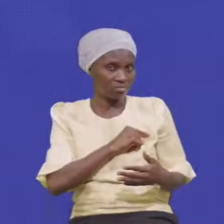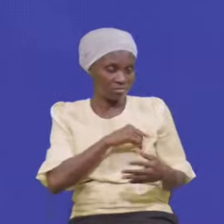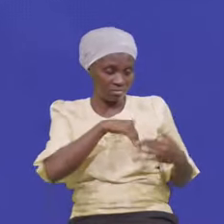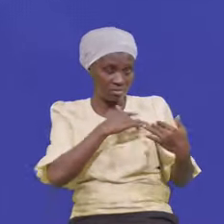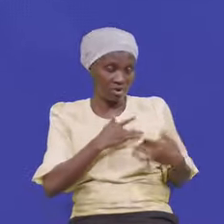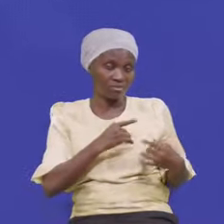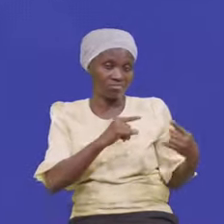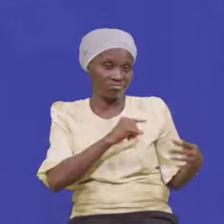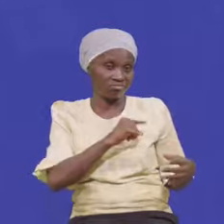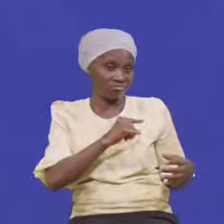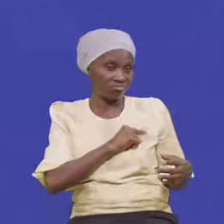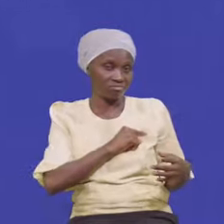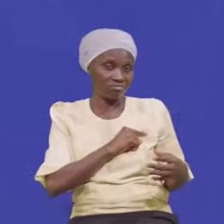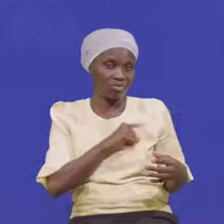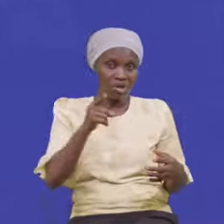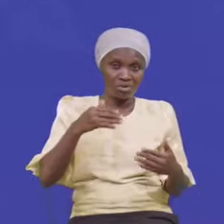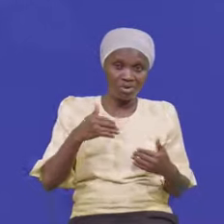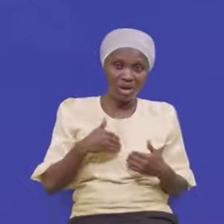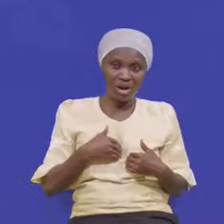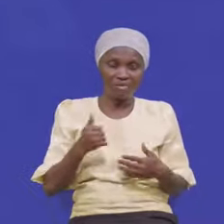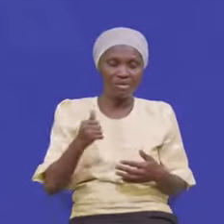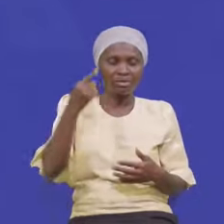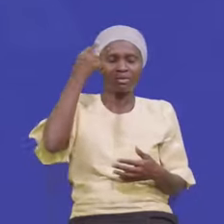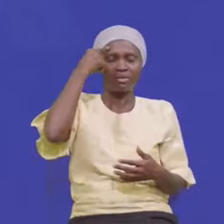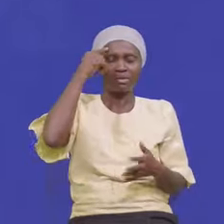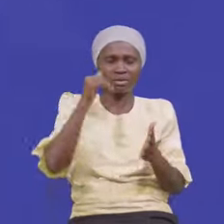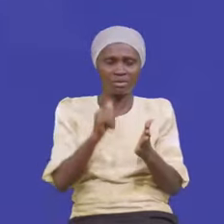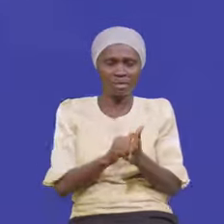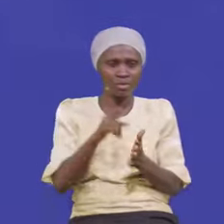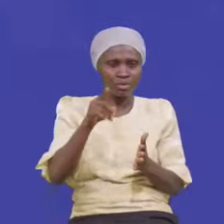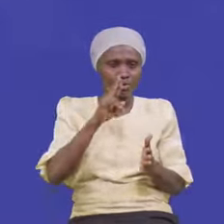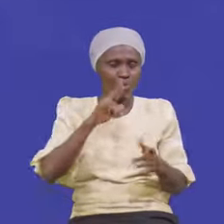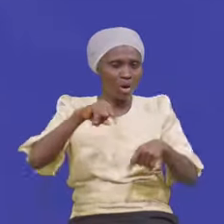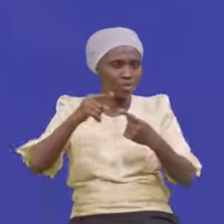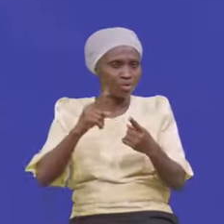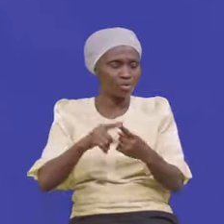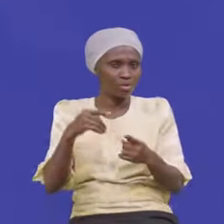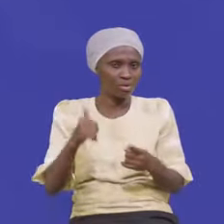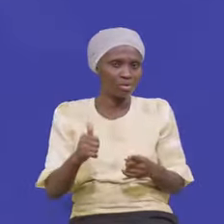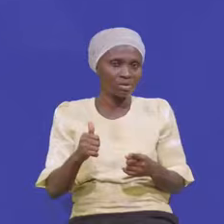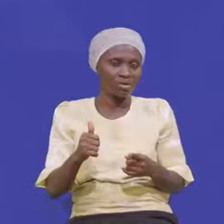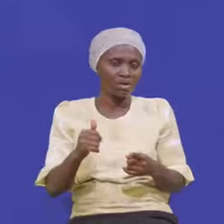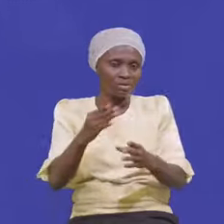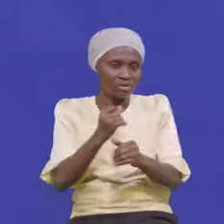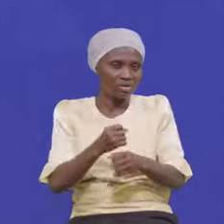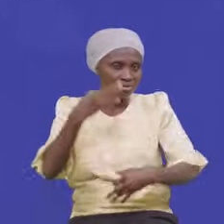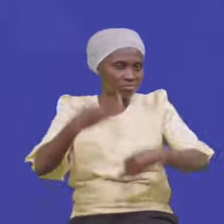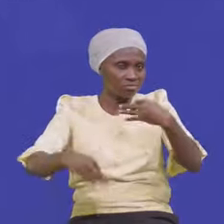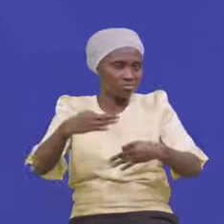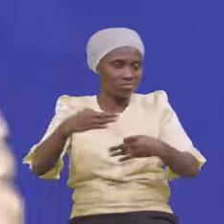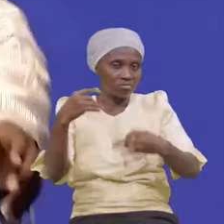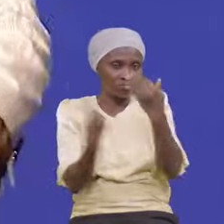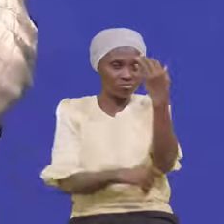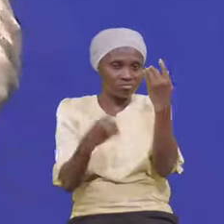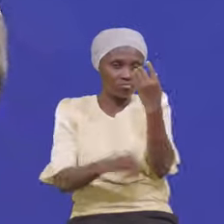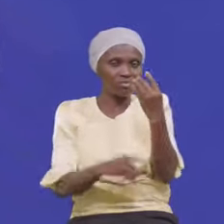condemnation. శిక్షావిధి ఉందా? You have the sense that you are going to a destiny of punishment. మీరు శిక్షావిధి దిశ వైపు